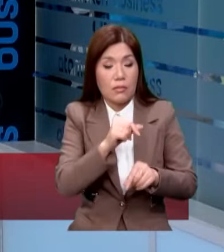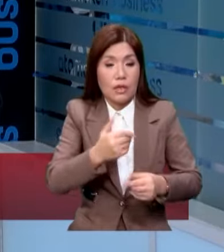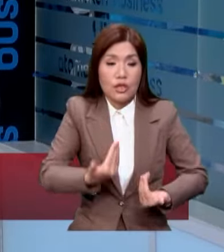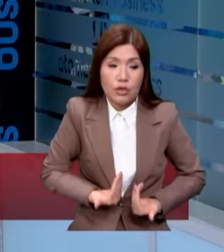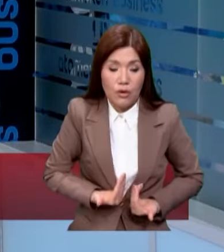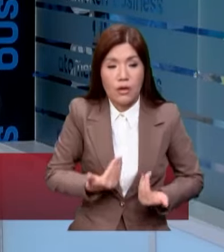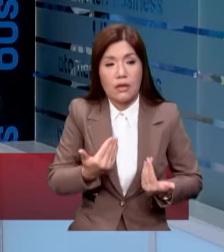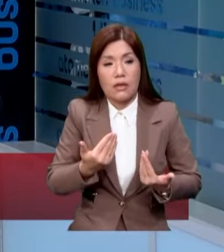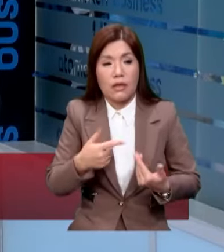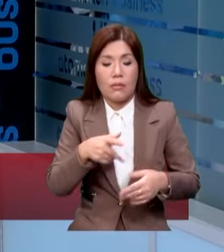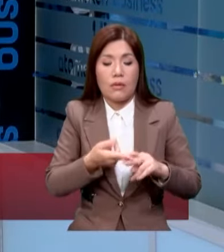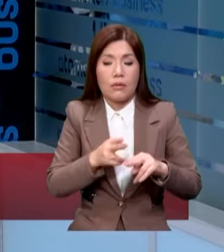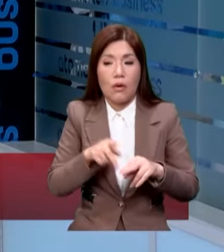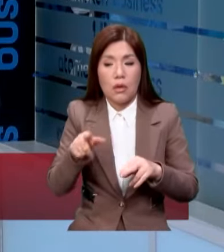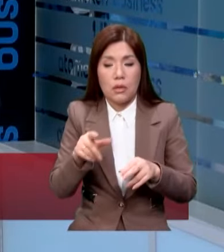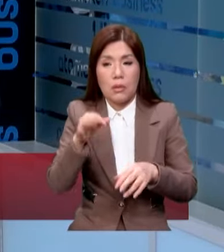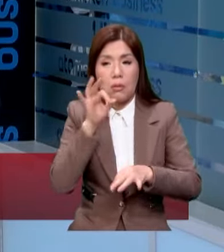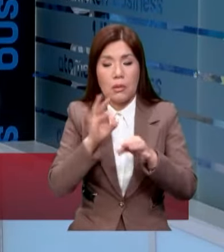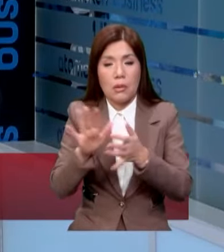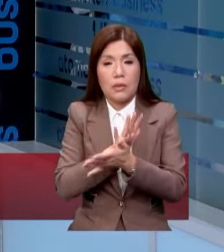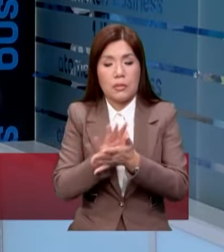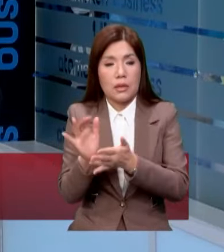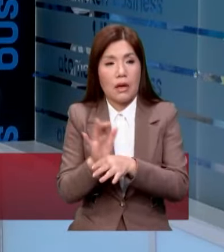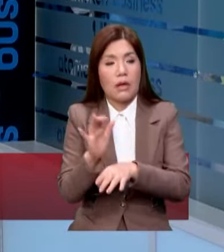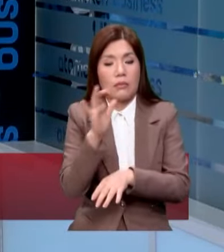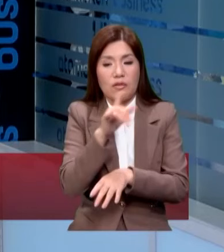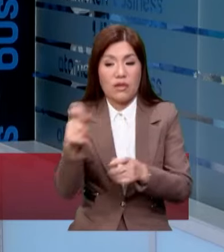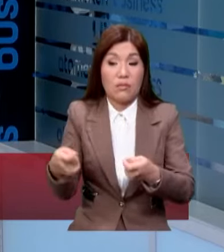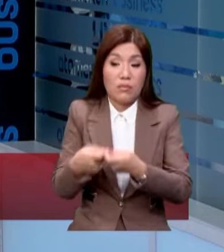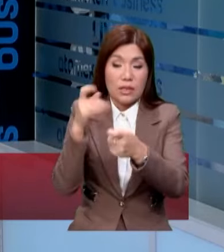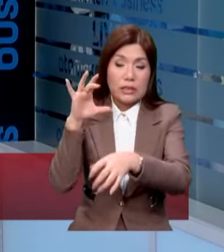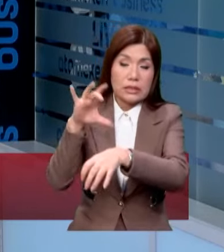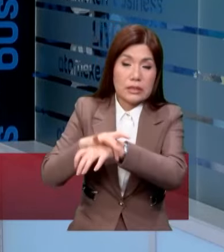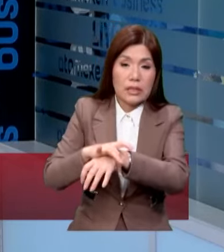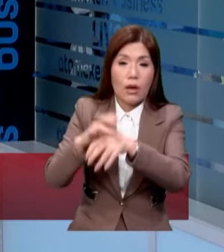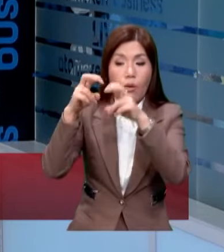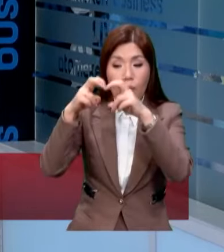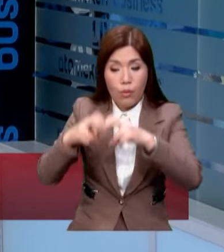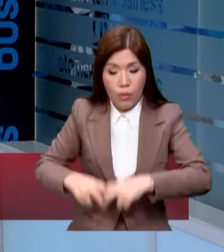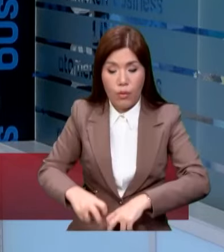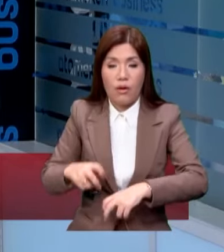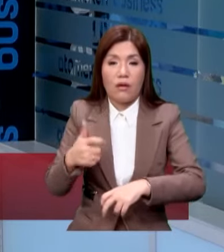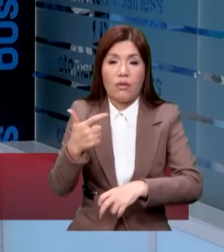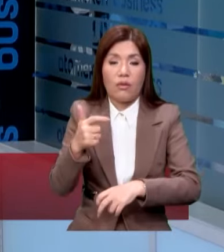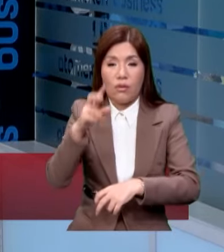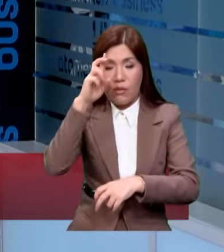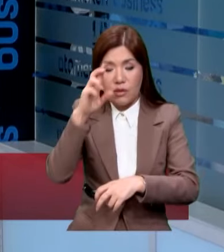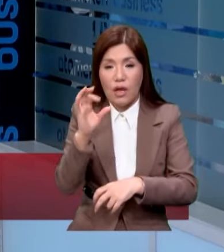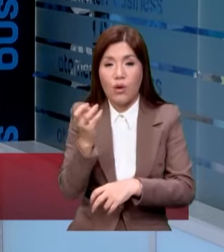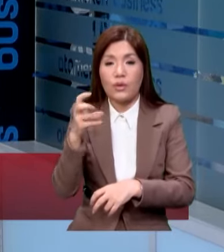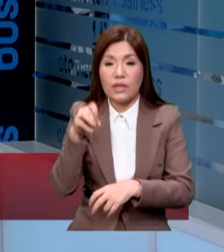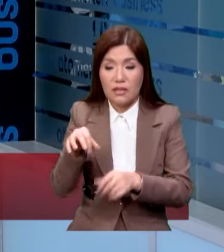взносы ОСМС и получать гарантированные таблетки. Данное нарушение случайно обнаружили в ходе госаудита. Эта новость вызвала